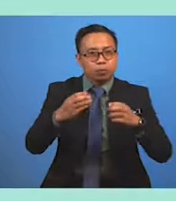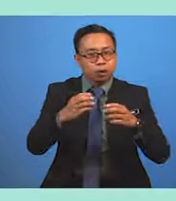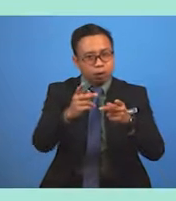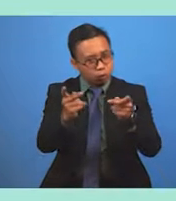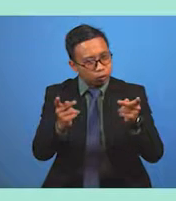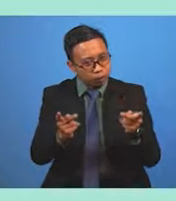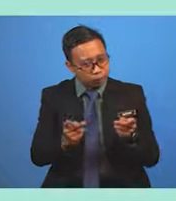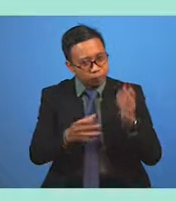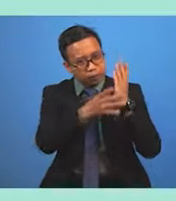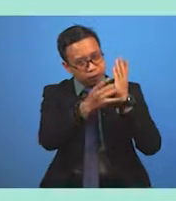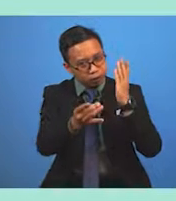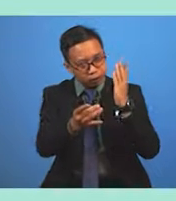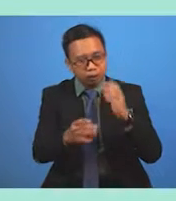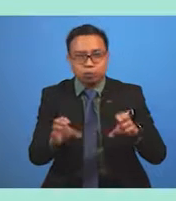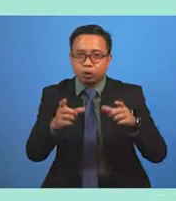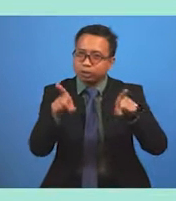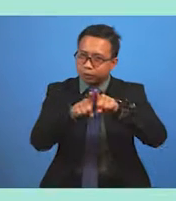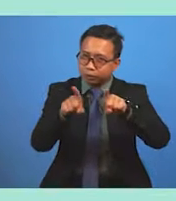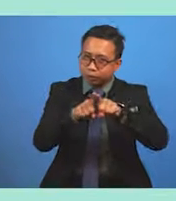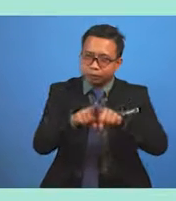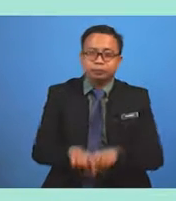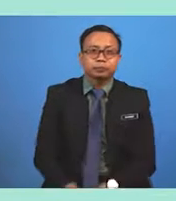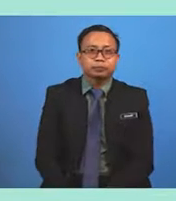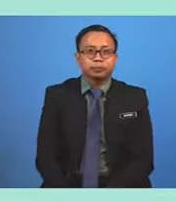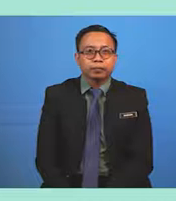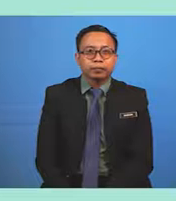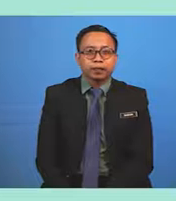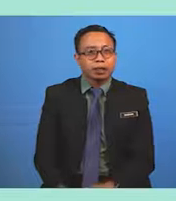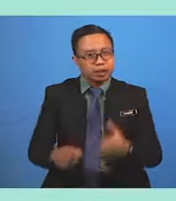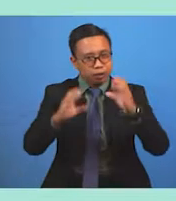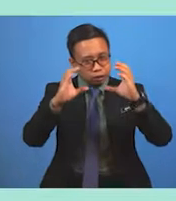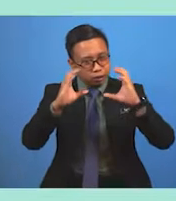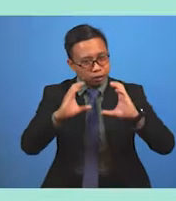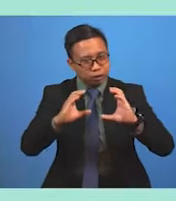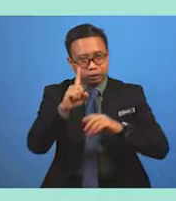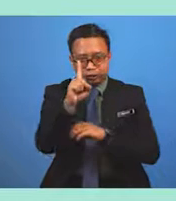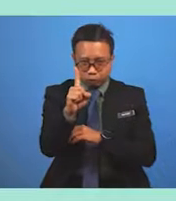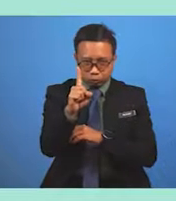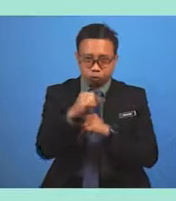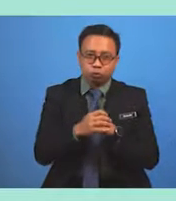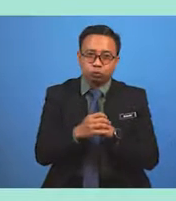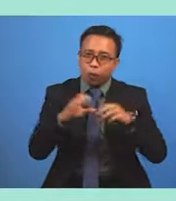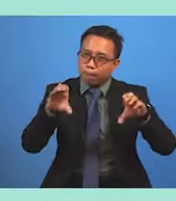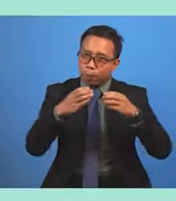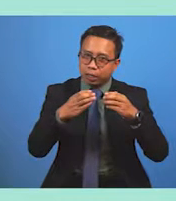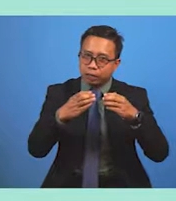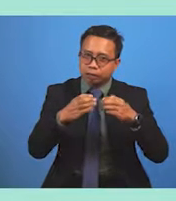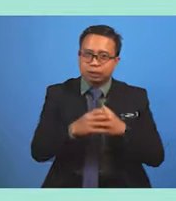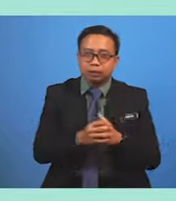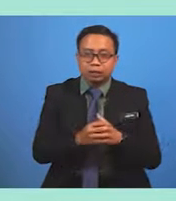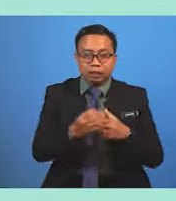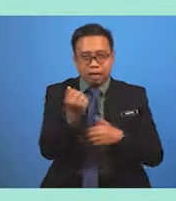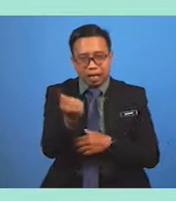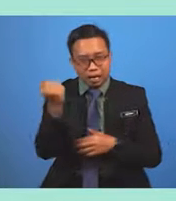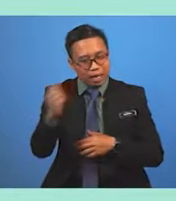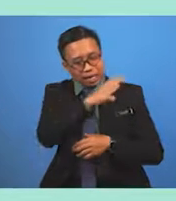kita menyediakannya bersama-sama. Langkah pertama yang pelajar perlu lakukan ialah penyediaan